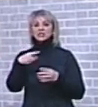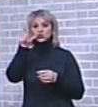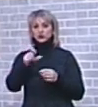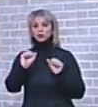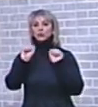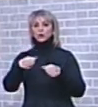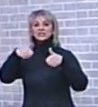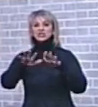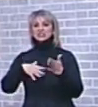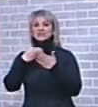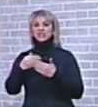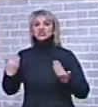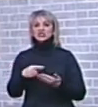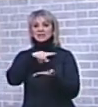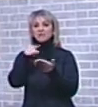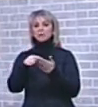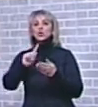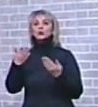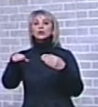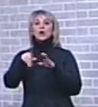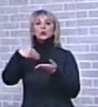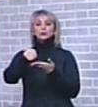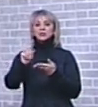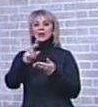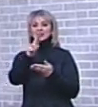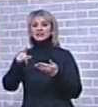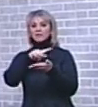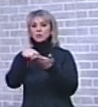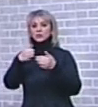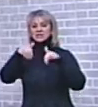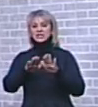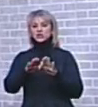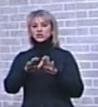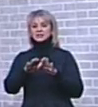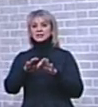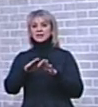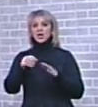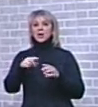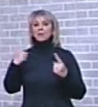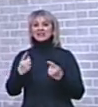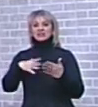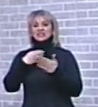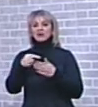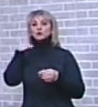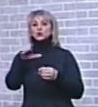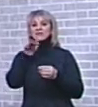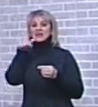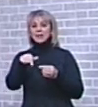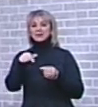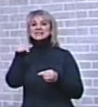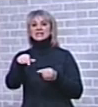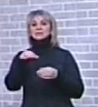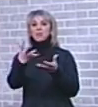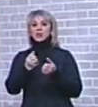может решить все свои жизненные вопросы. Что-то купить, какие-то вопросы решить, бытовые свои, но в то же самое время здесь